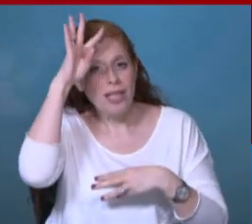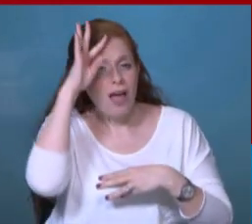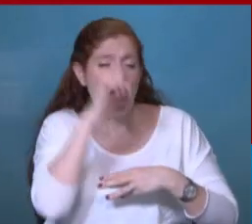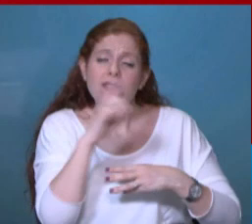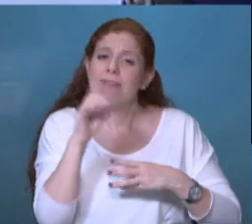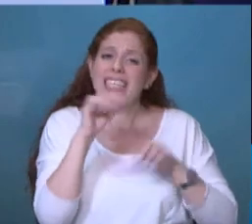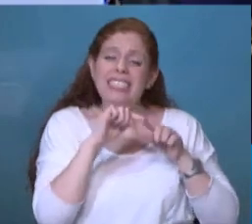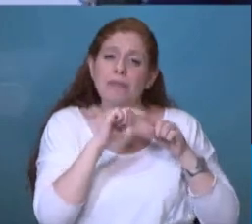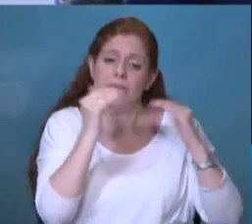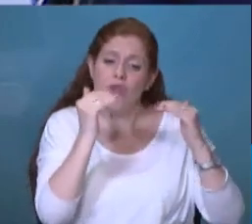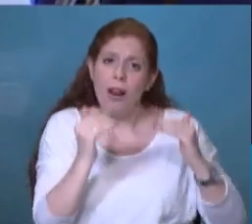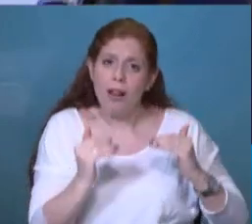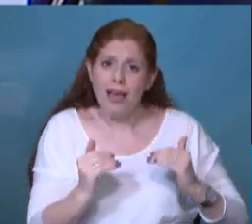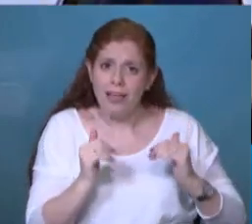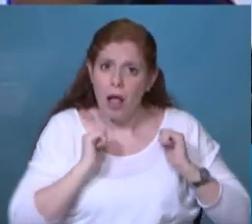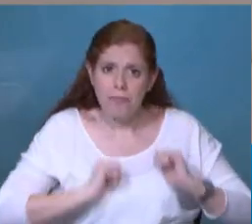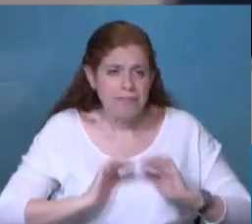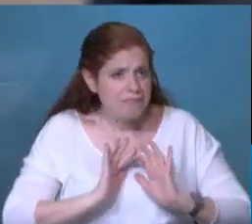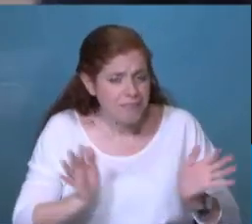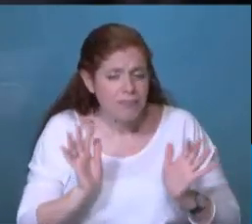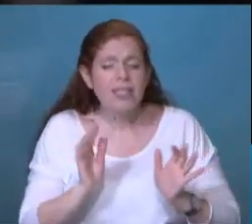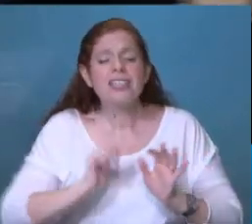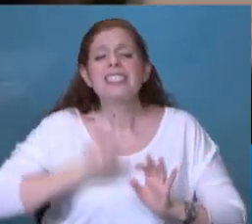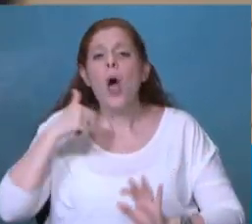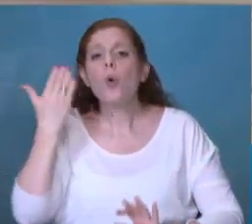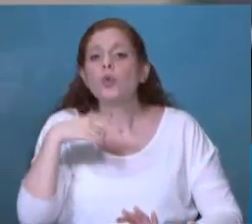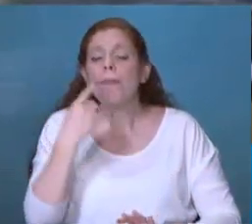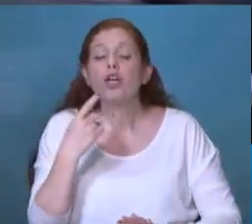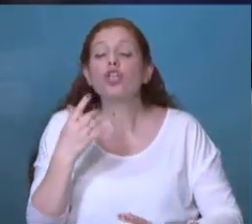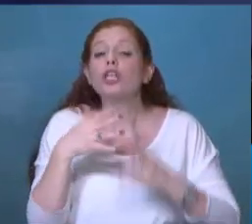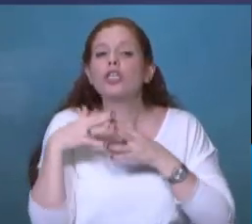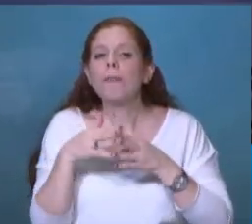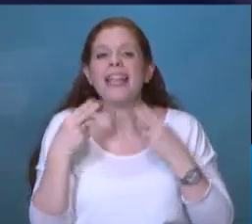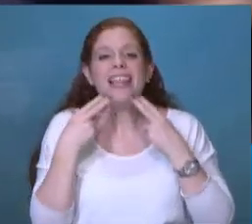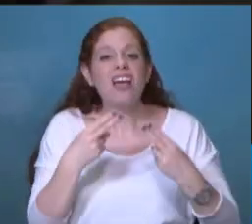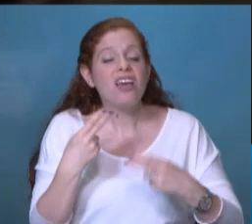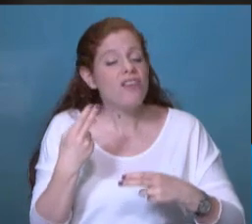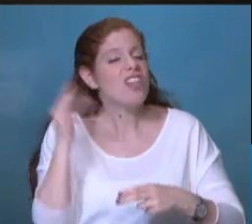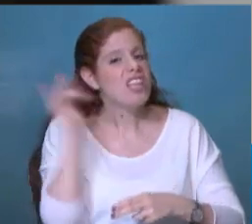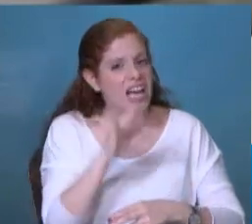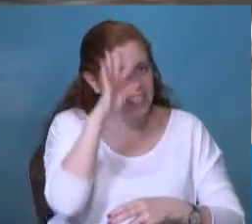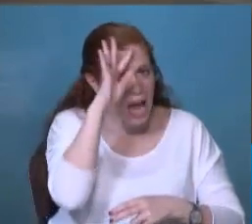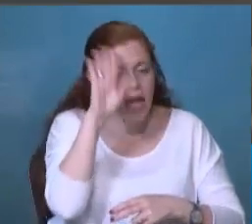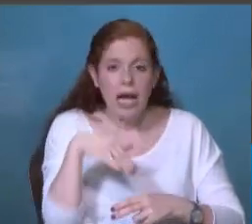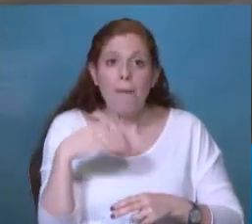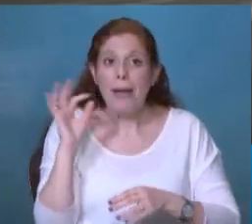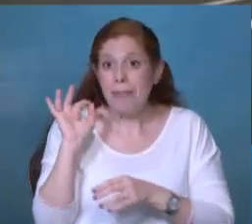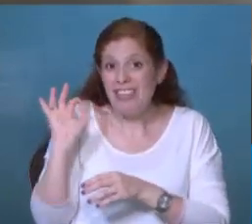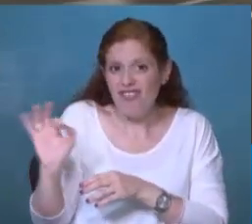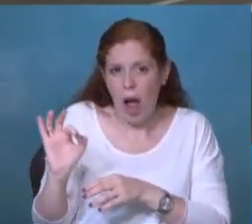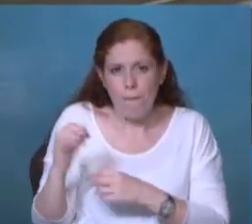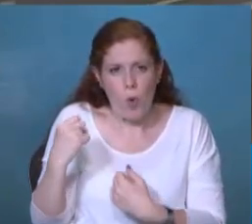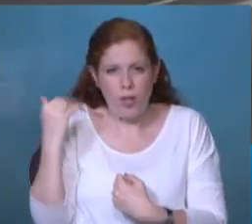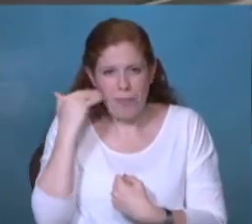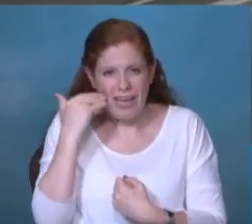ירידה. שר החוץ האמריקני מבהיר הלילה כי ארצות הברית תגיב בפעולה נגד איראן, גם על פגיעה בכוחות אמריקנים שתתבצע על